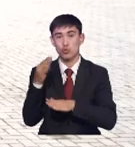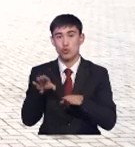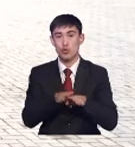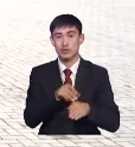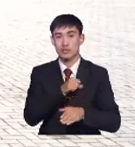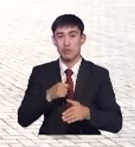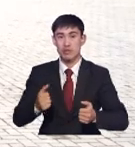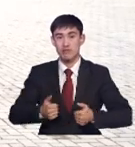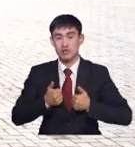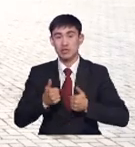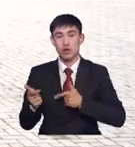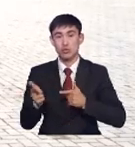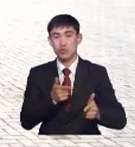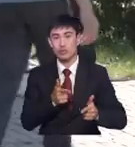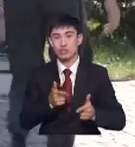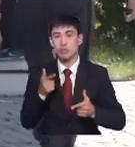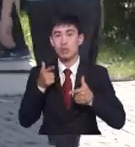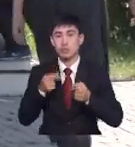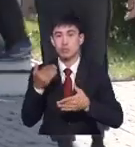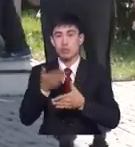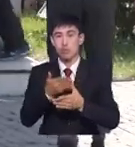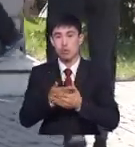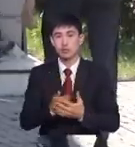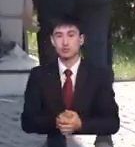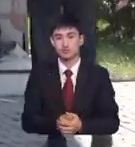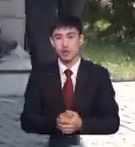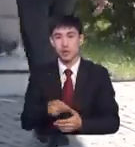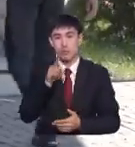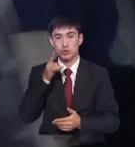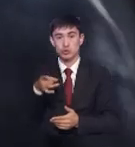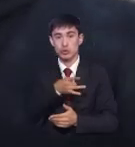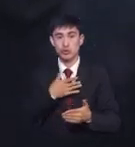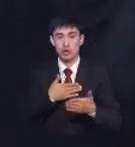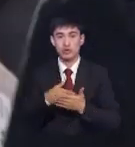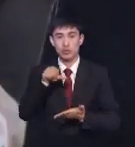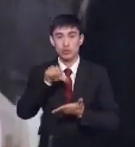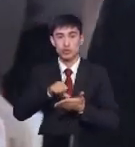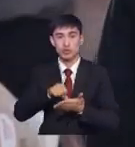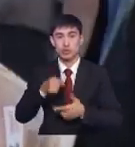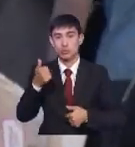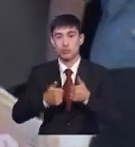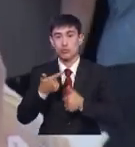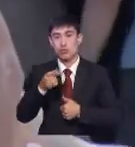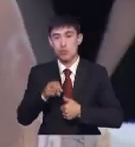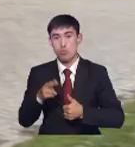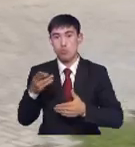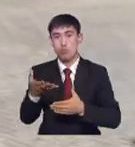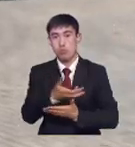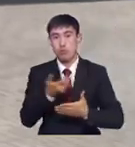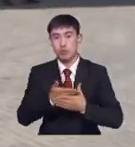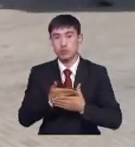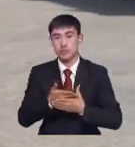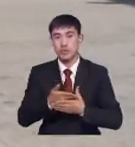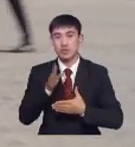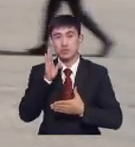высокий уровень самоотверженности и готовности прийти на выручку. Молодежь региона активно участвовала в сборе гуманитарной